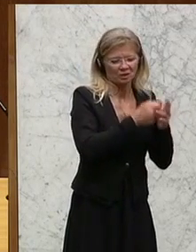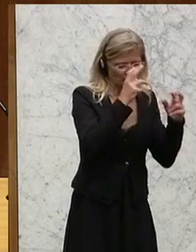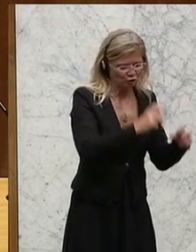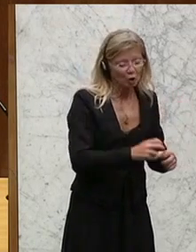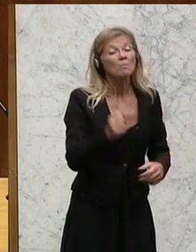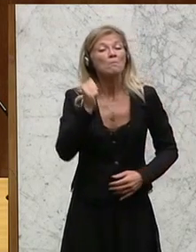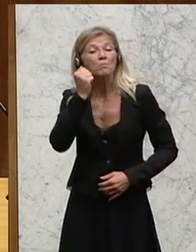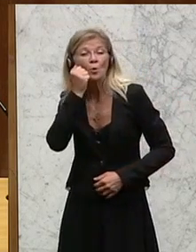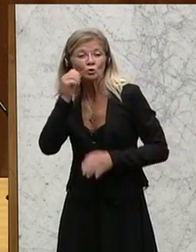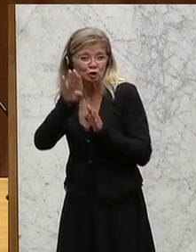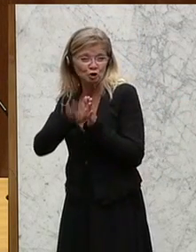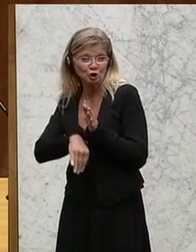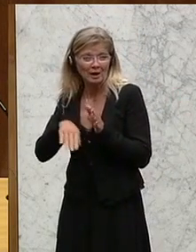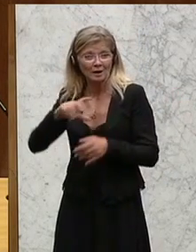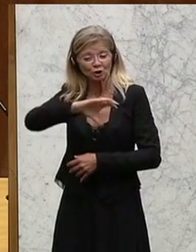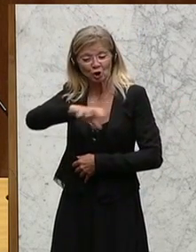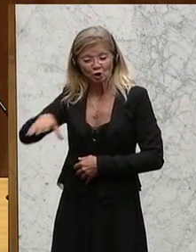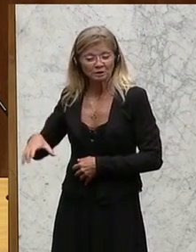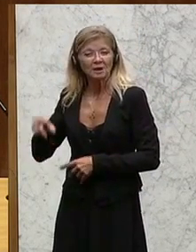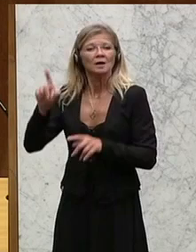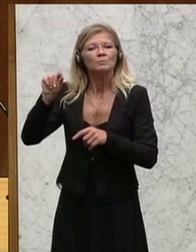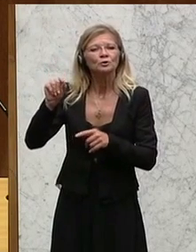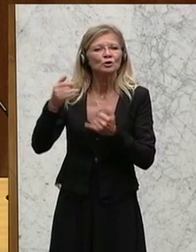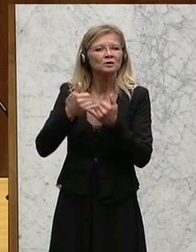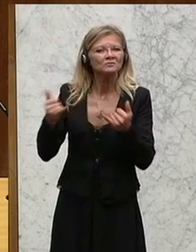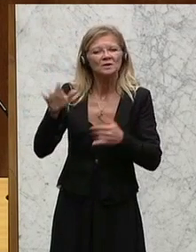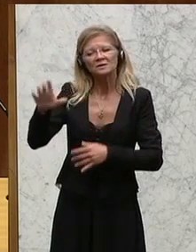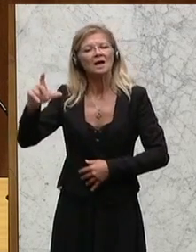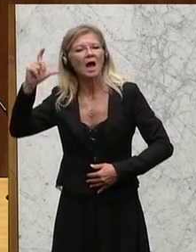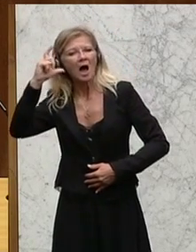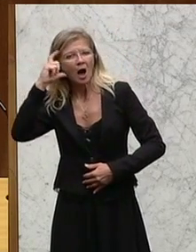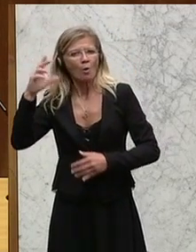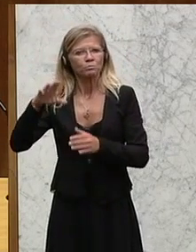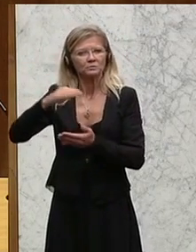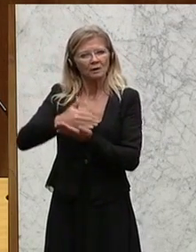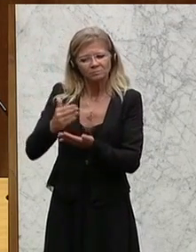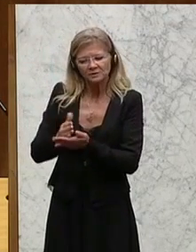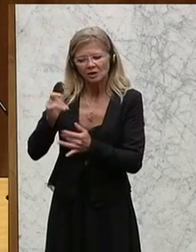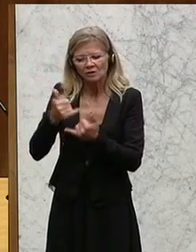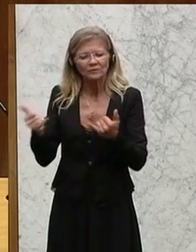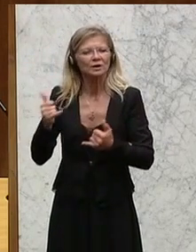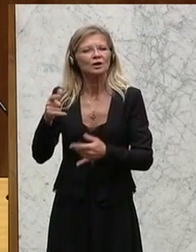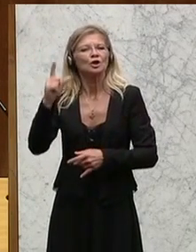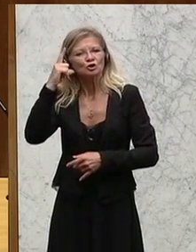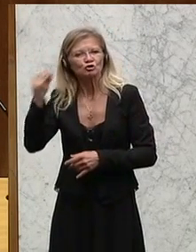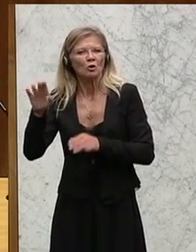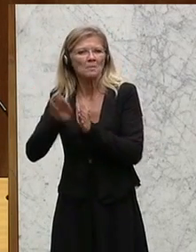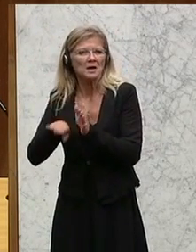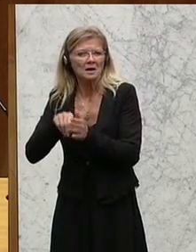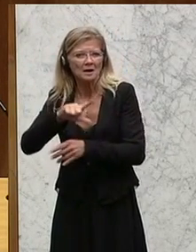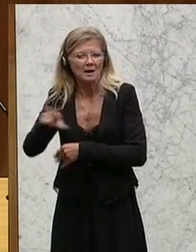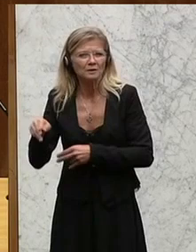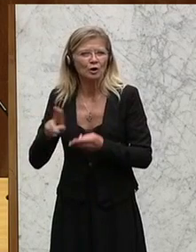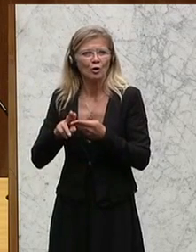sind jene, die ihre Headquarters in Steueroasen haben und hier Wettbewerbsvorteile gegenüber insbesondere kleinen